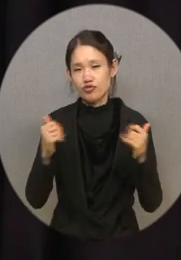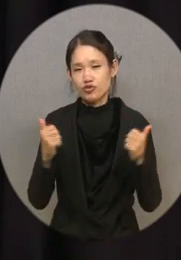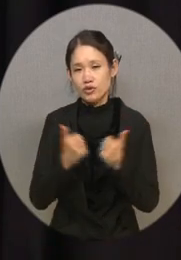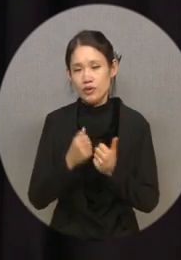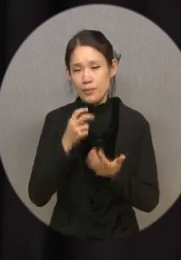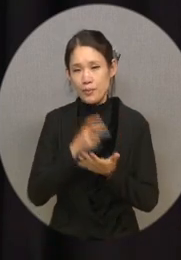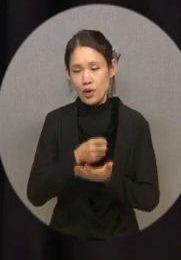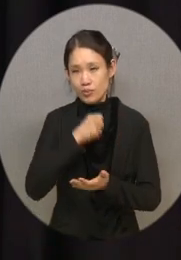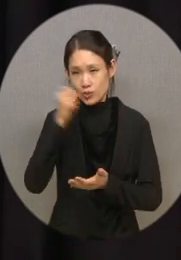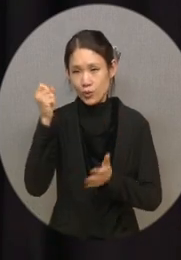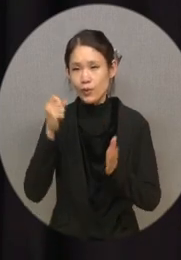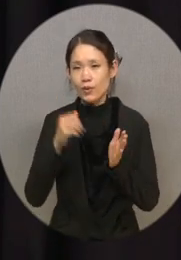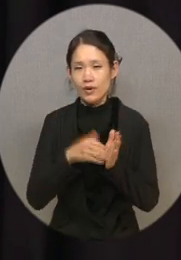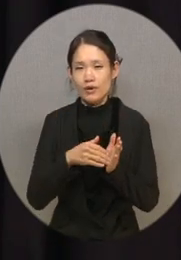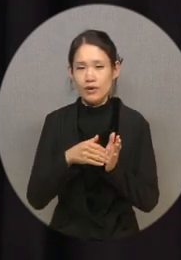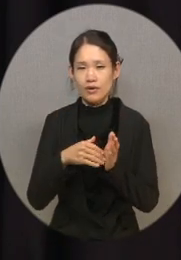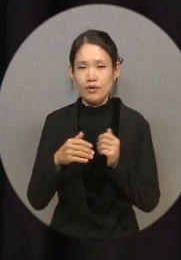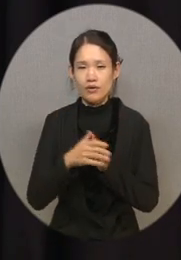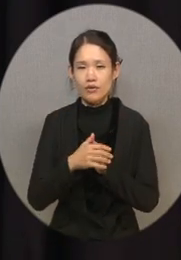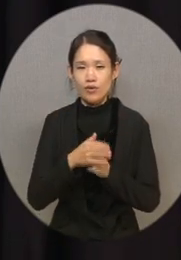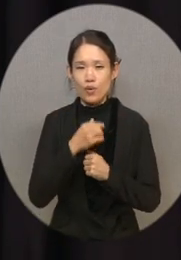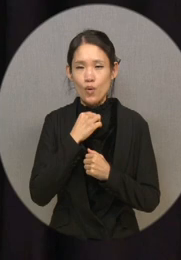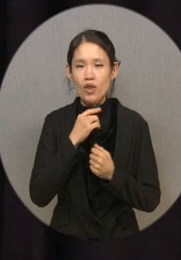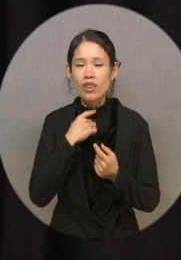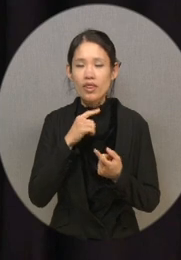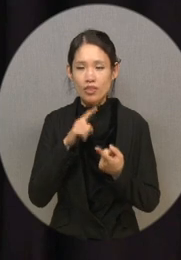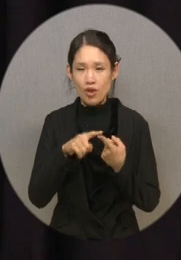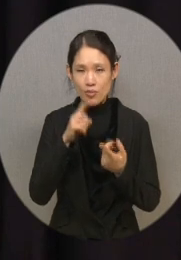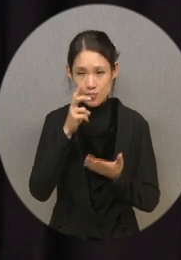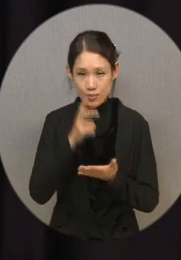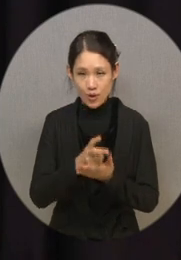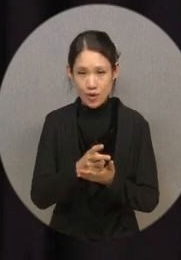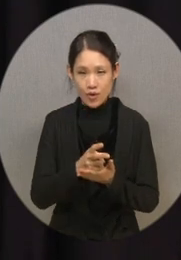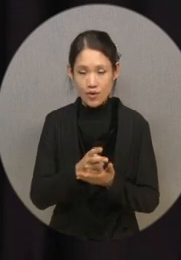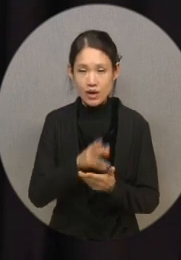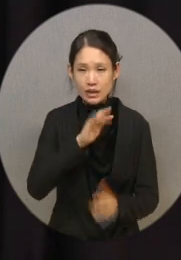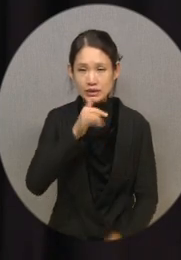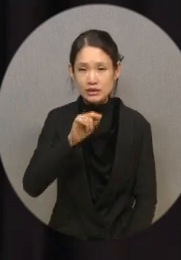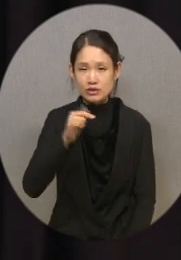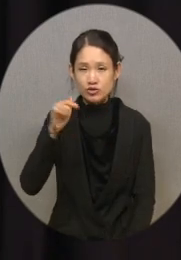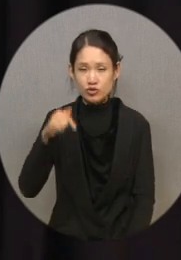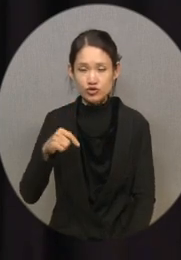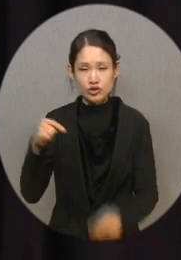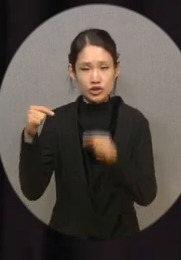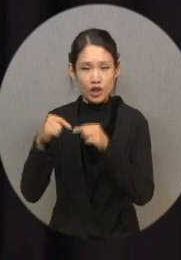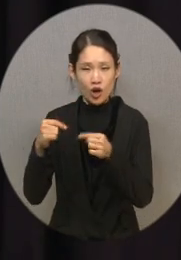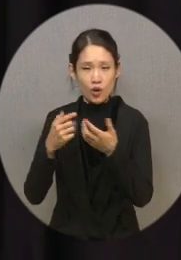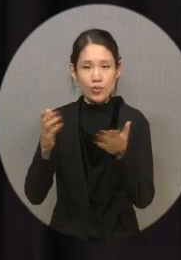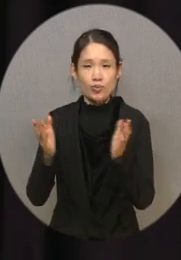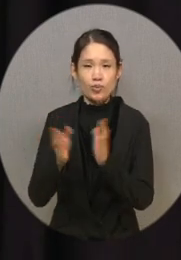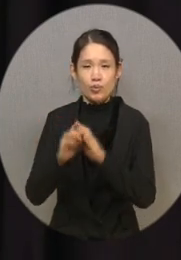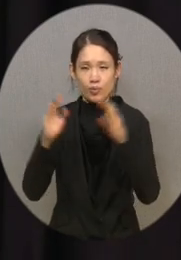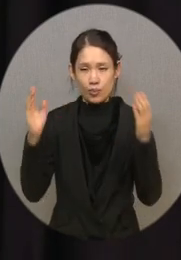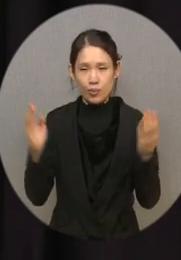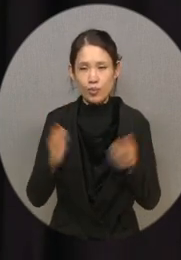국회에서 법이 통과됐어요. 네. 저희들이 원하던 법이었는데 뭐냐면은 시, 군, 구 협의회에 예.